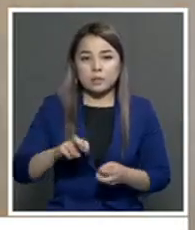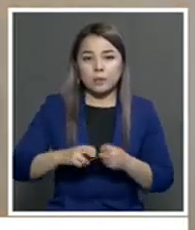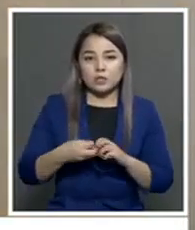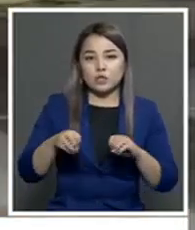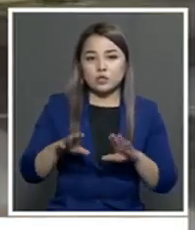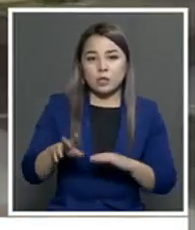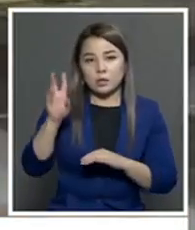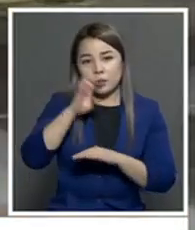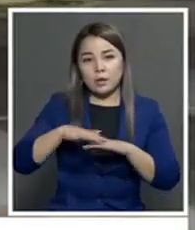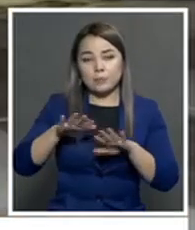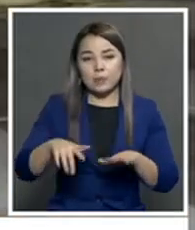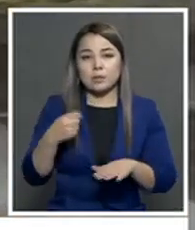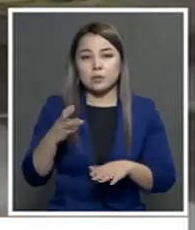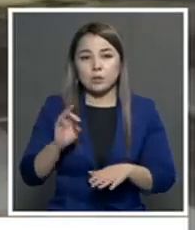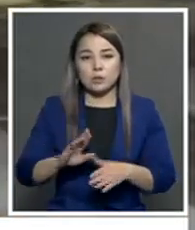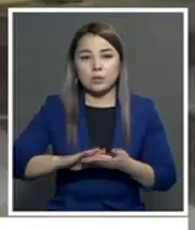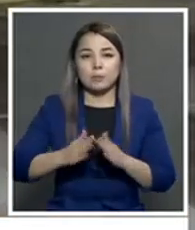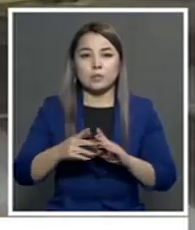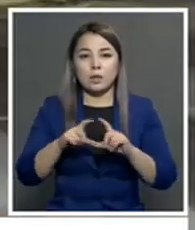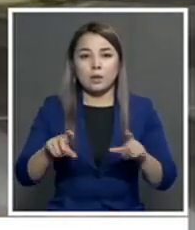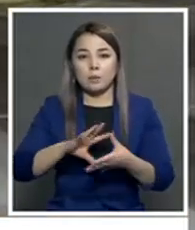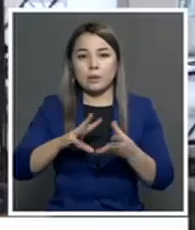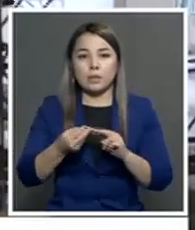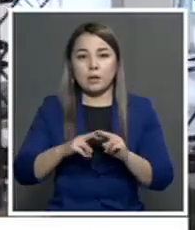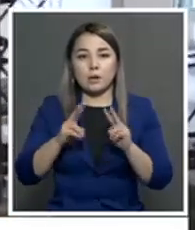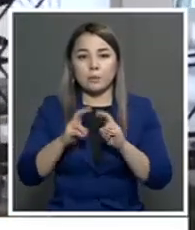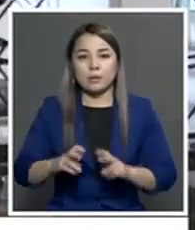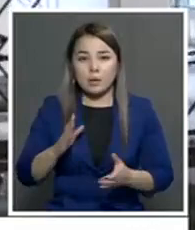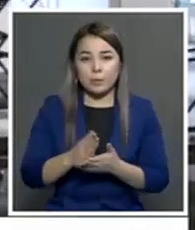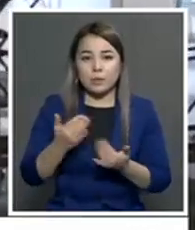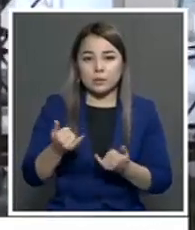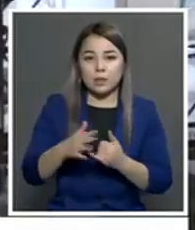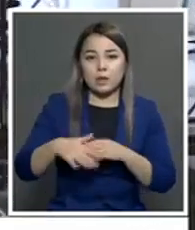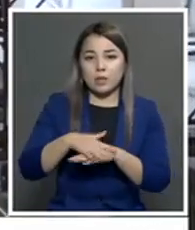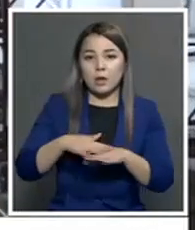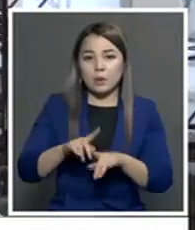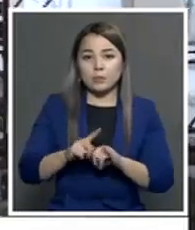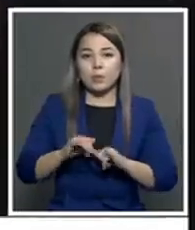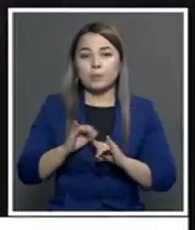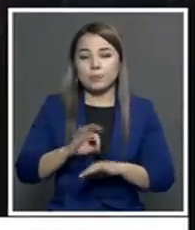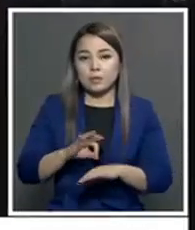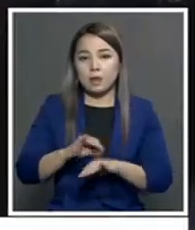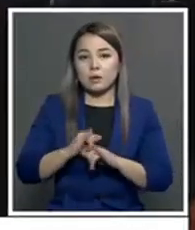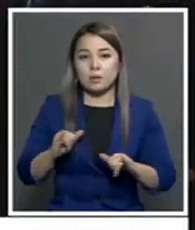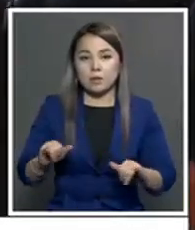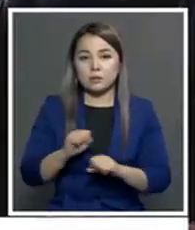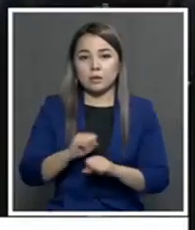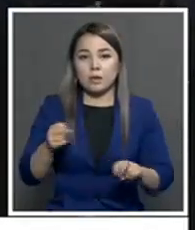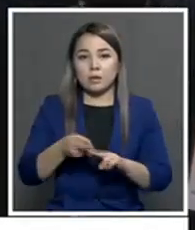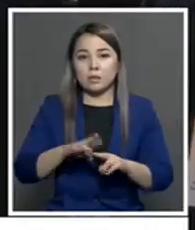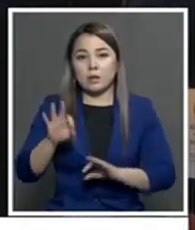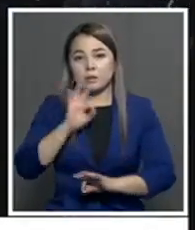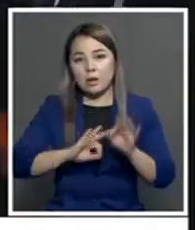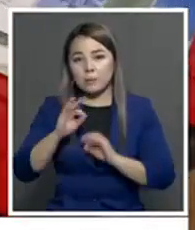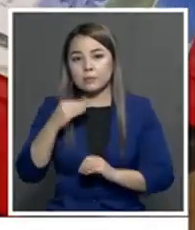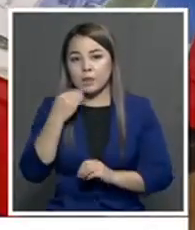елді мекендерде болып, бірқатар әлеуметтік нысандарды көріп шықты. Ералы Тоғжанов індетті асқындырмау үшін халықты дәрі-дәрмекпен қамтамасыз етіп,